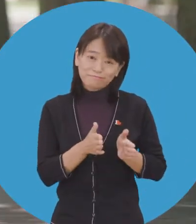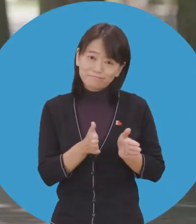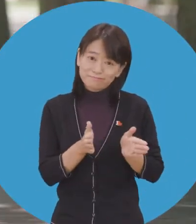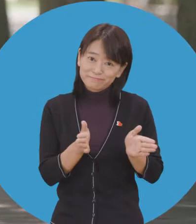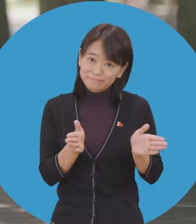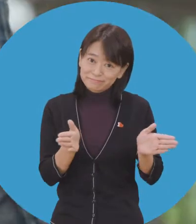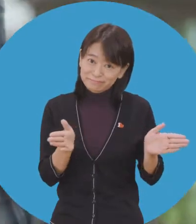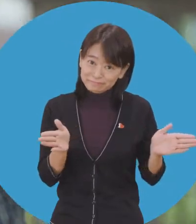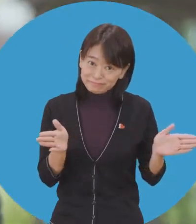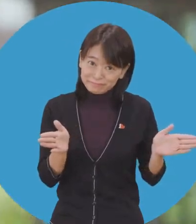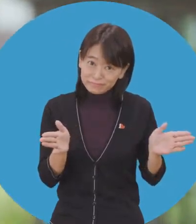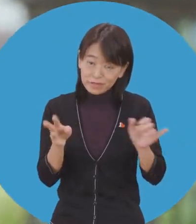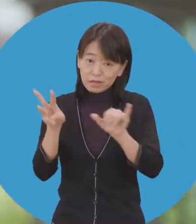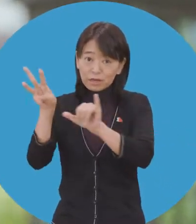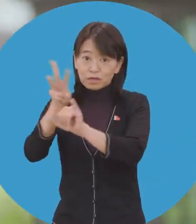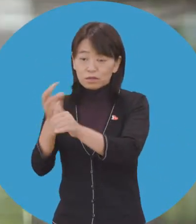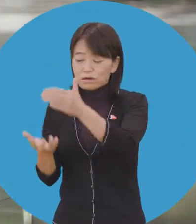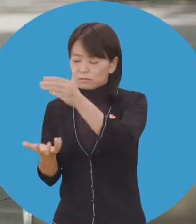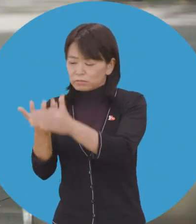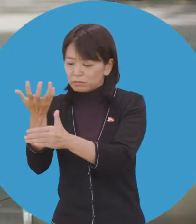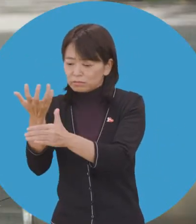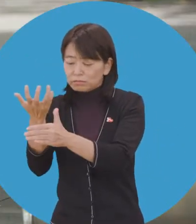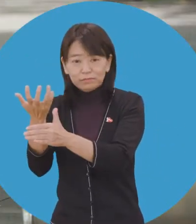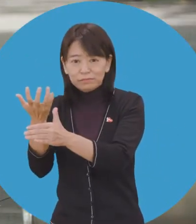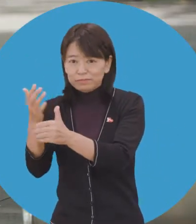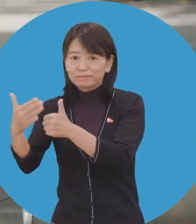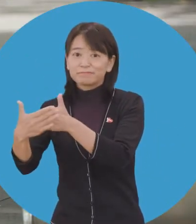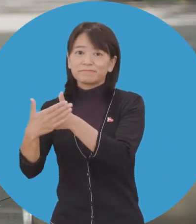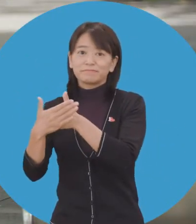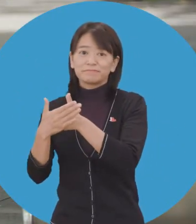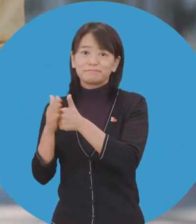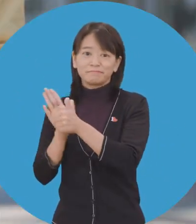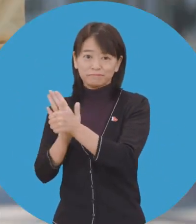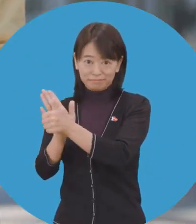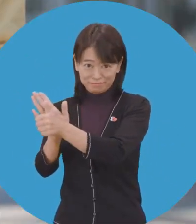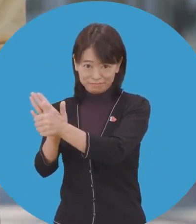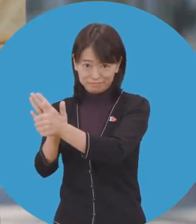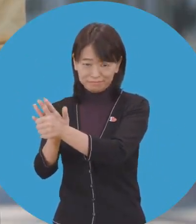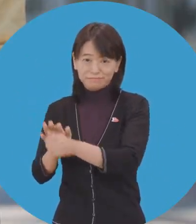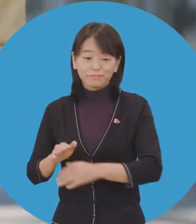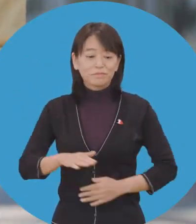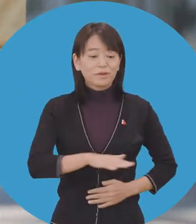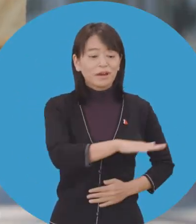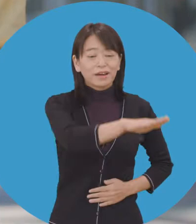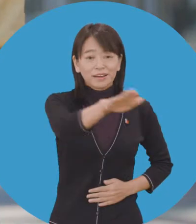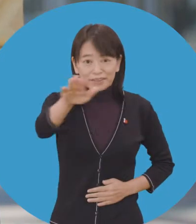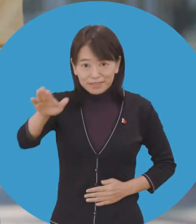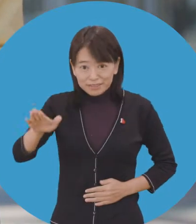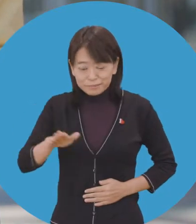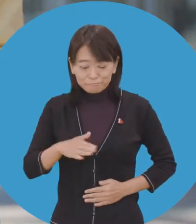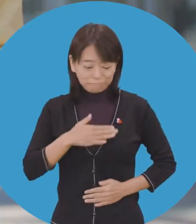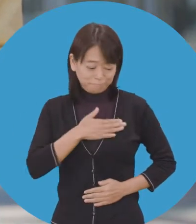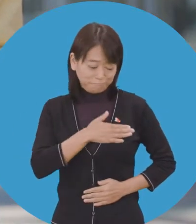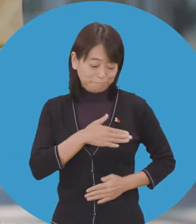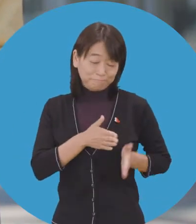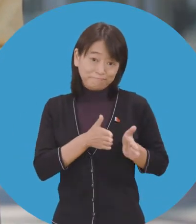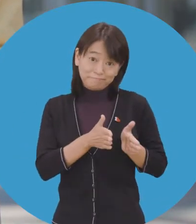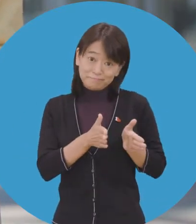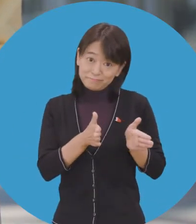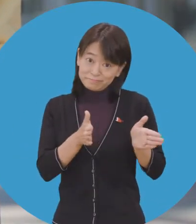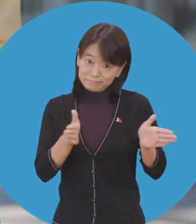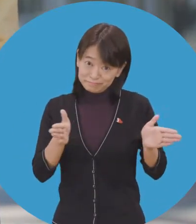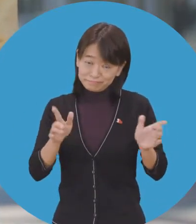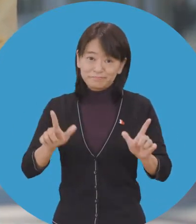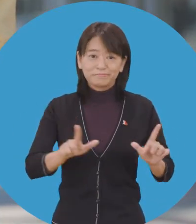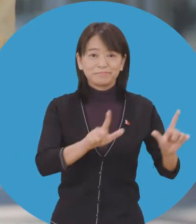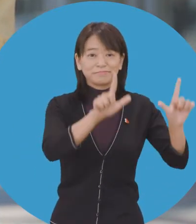があれば、災害時にも支え合える。街中にアンテナが増えれば、み